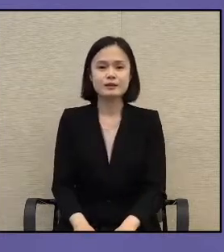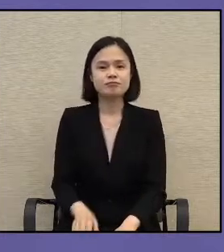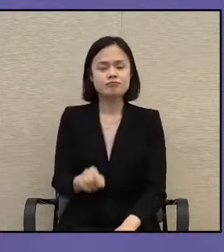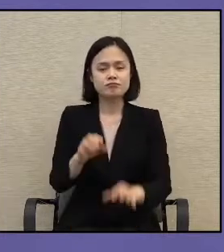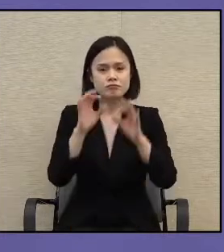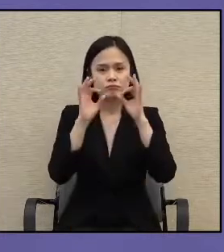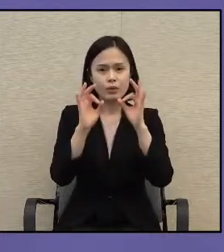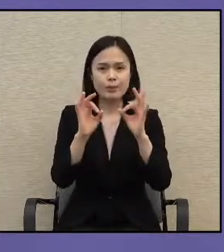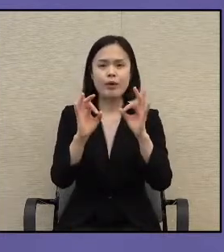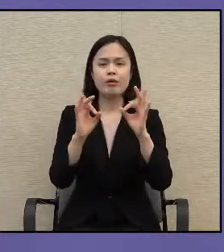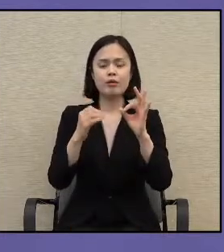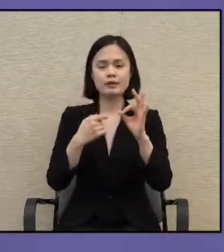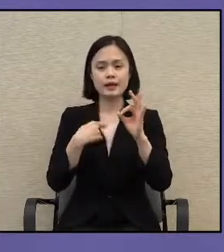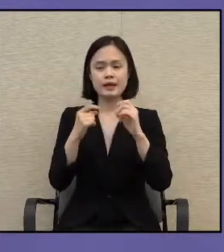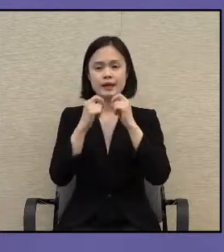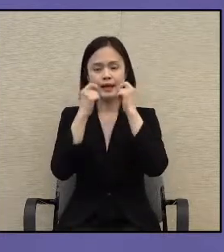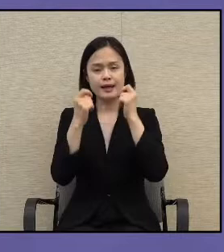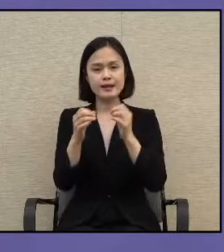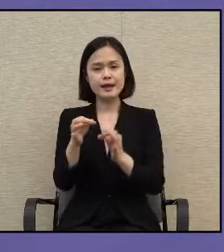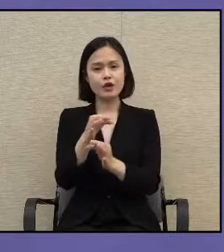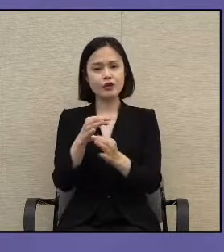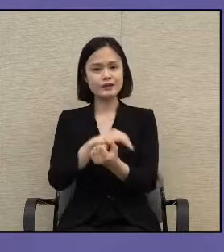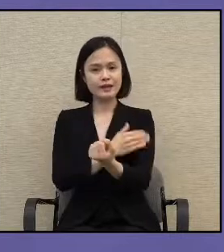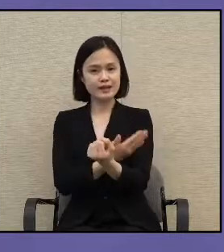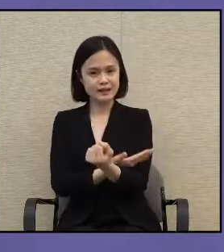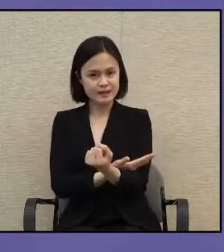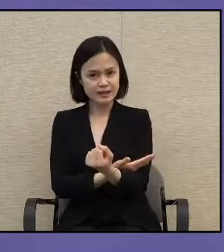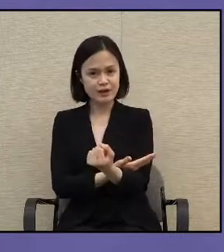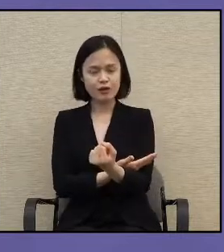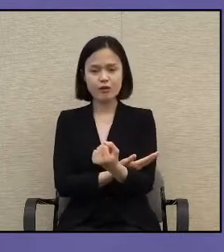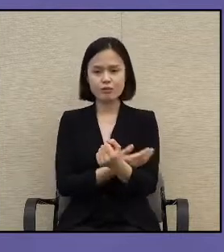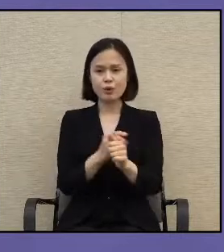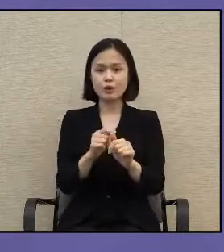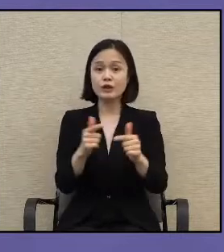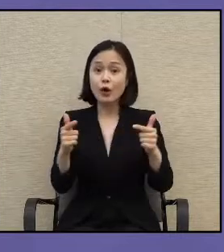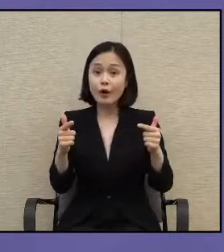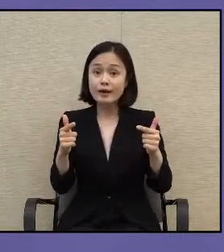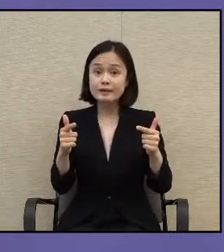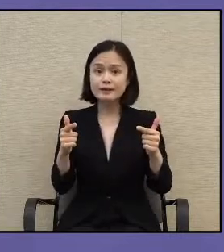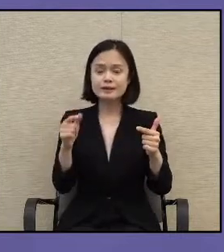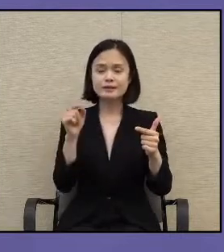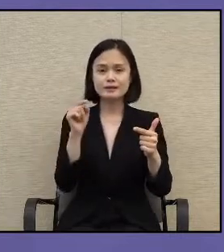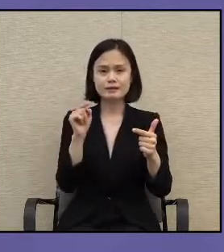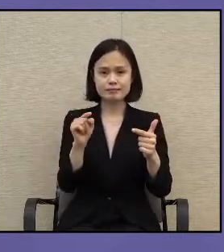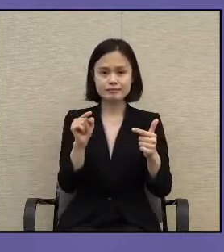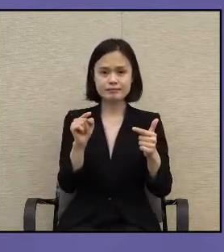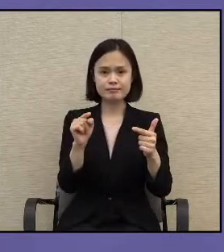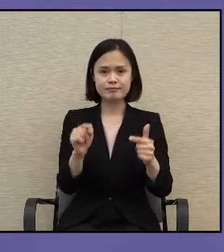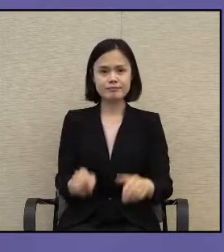능력이라든지 이런 부분들을 종합한 이제 파이낸셜 하드십을 과 이제